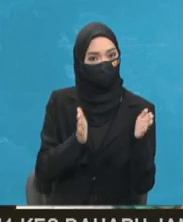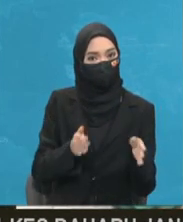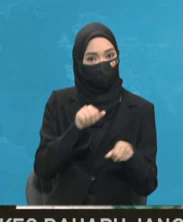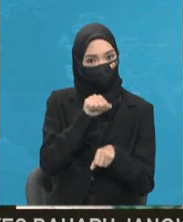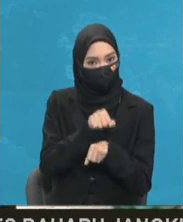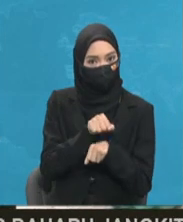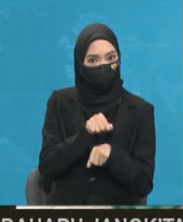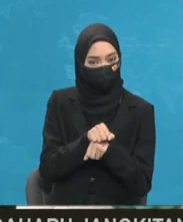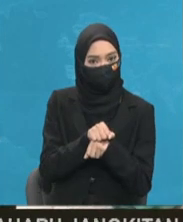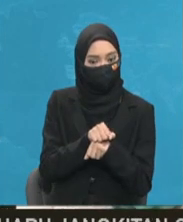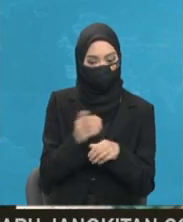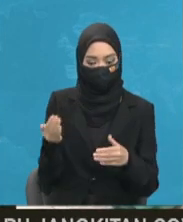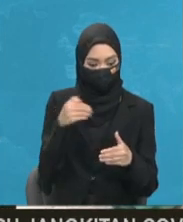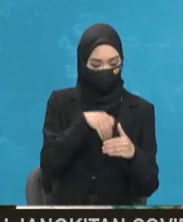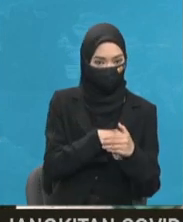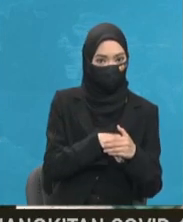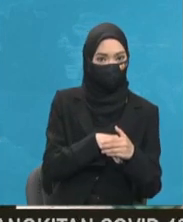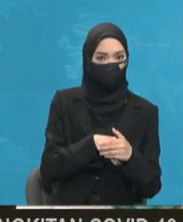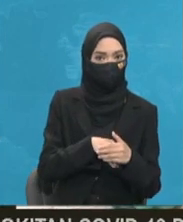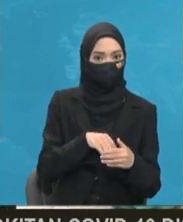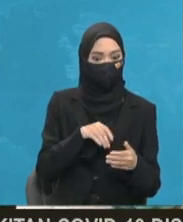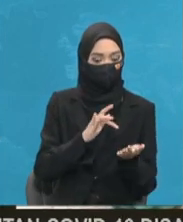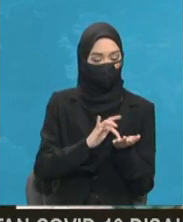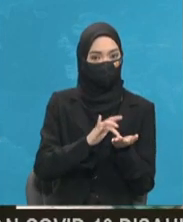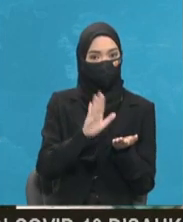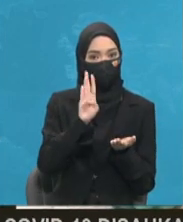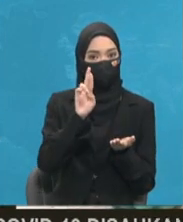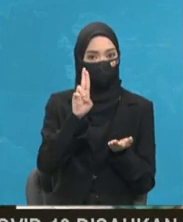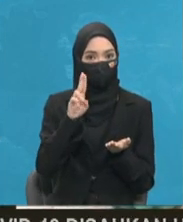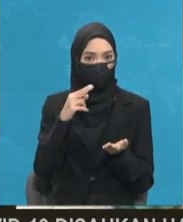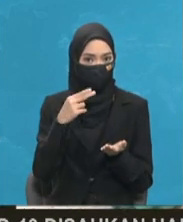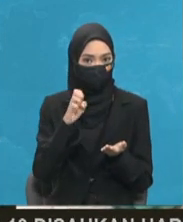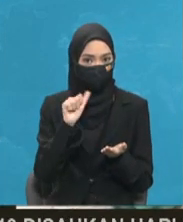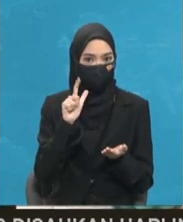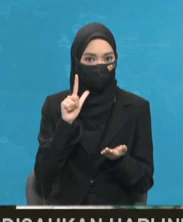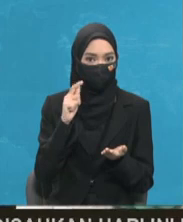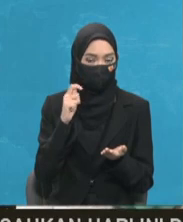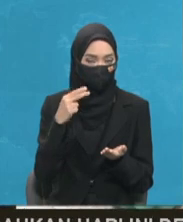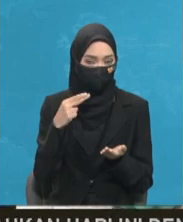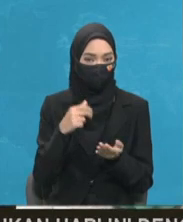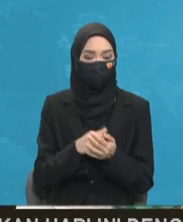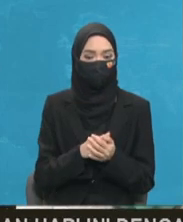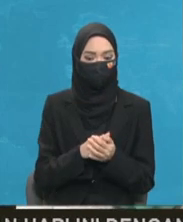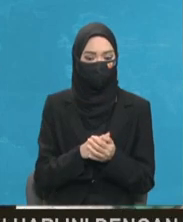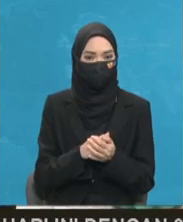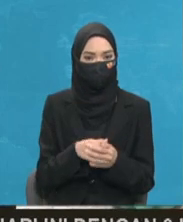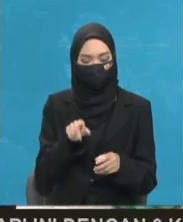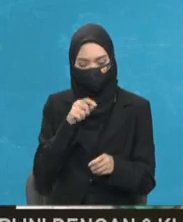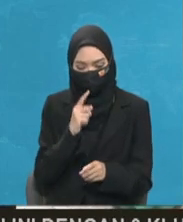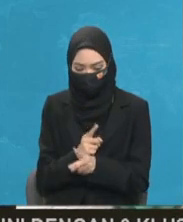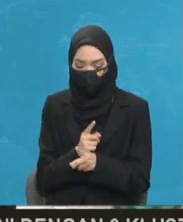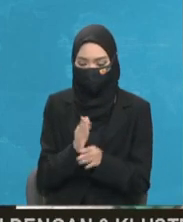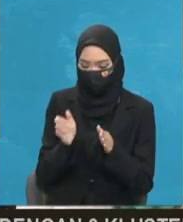Bro help dan memastikan pekerja-pekerja mereka juga telah melengkapkan vaksinasi